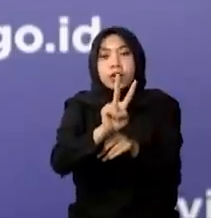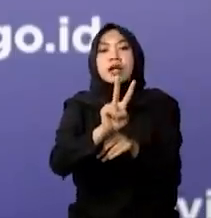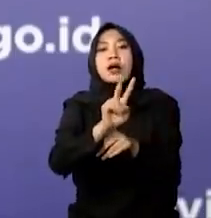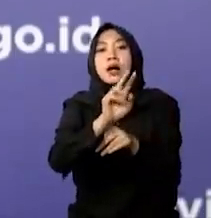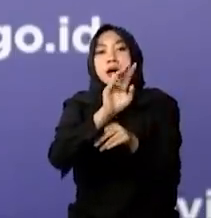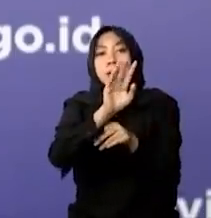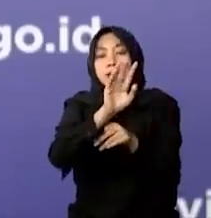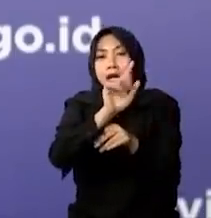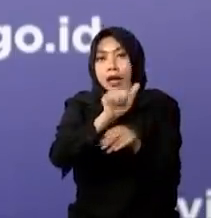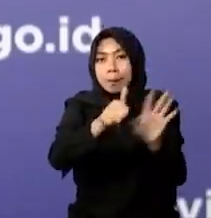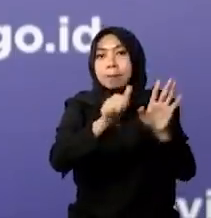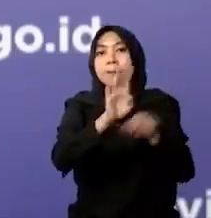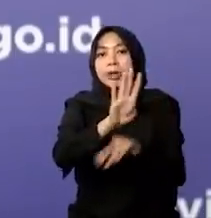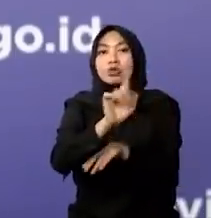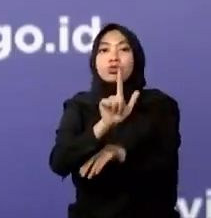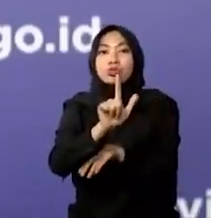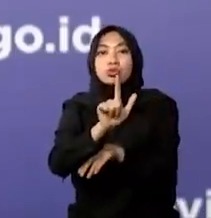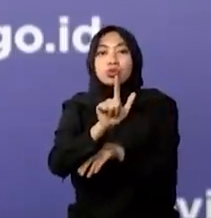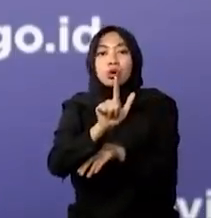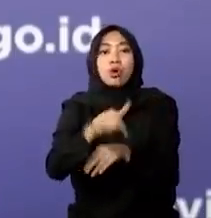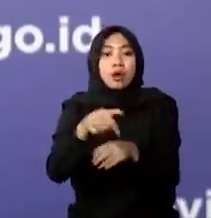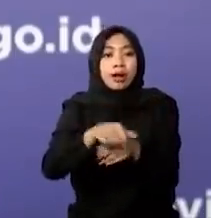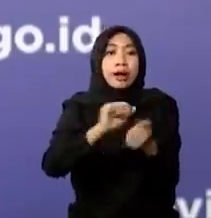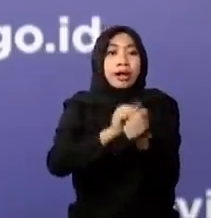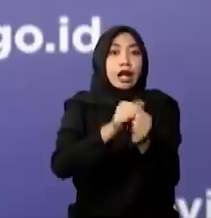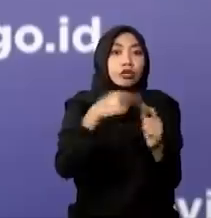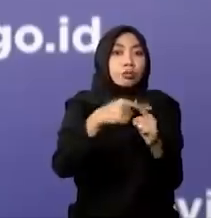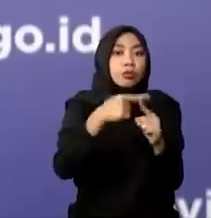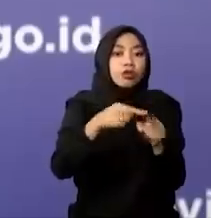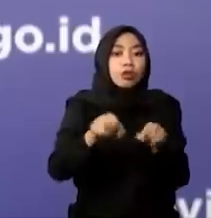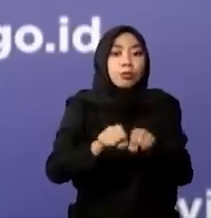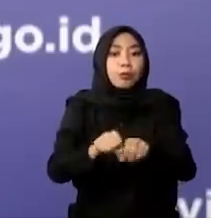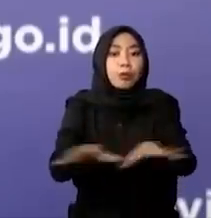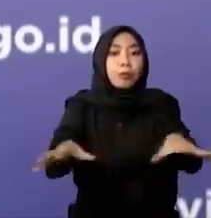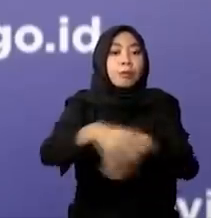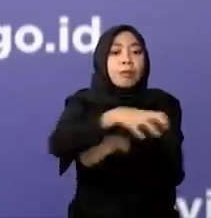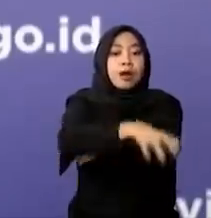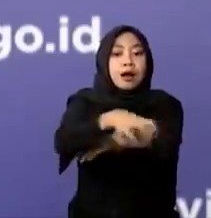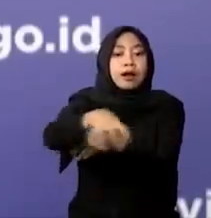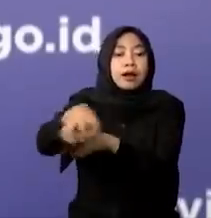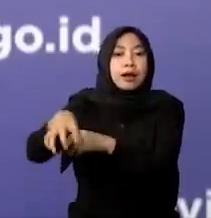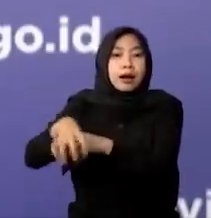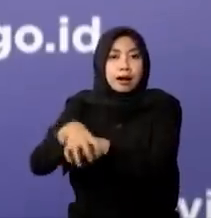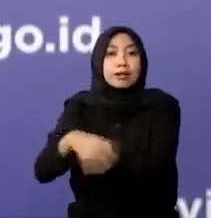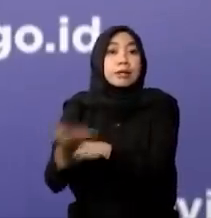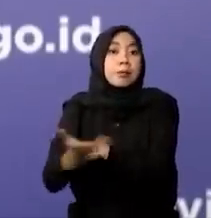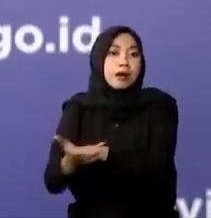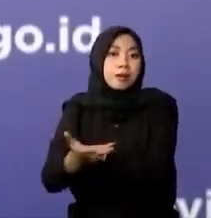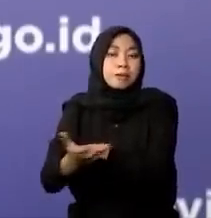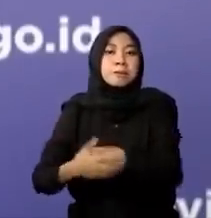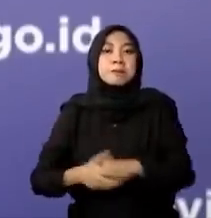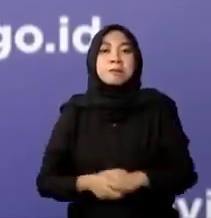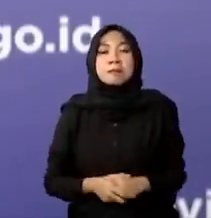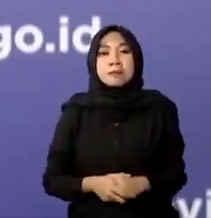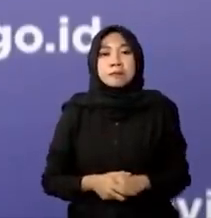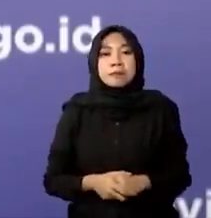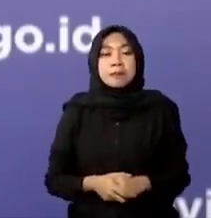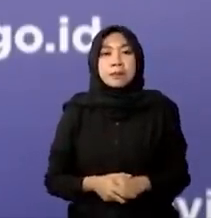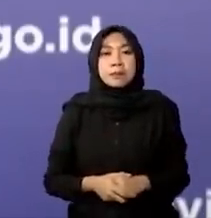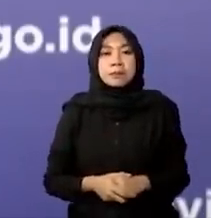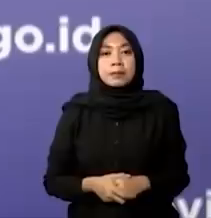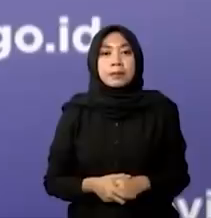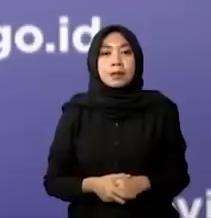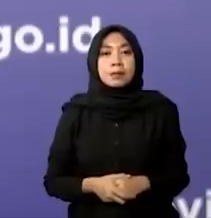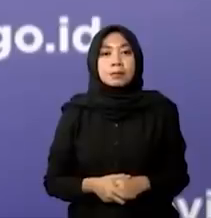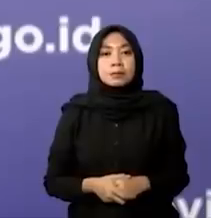orang kalau kita lihat sebaran dari penambahan kasus hari ini adalah sebagai berikut DKI